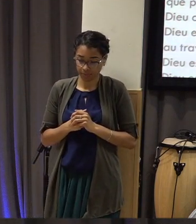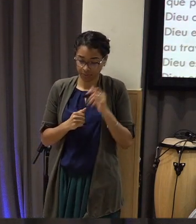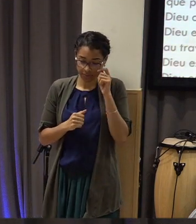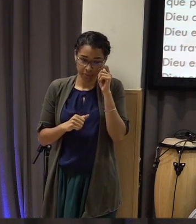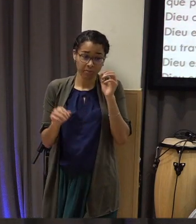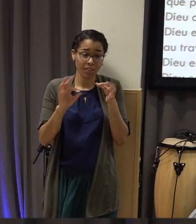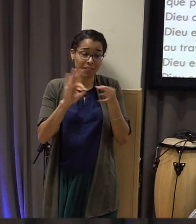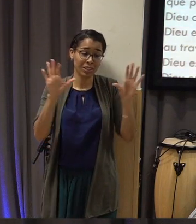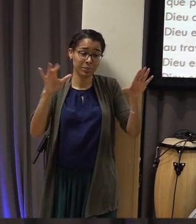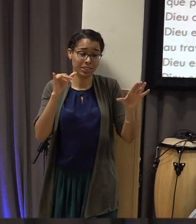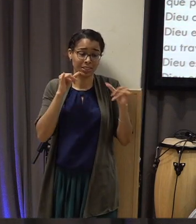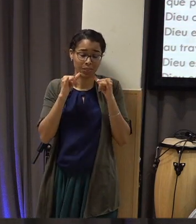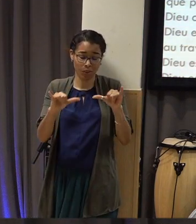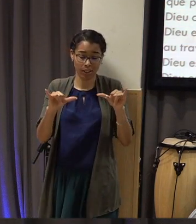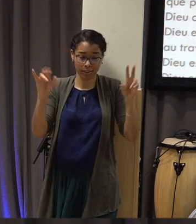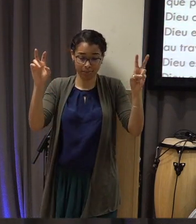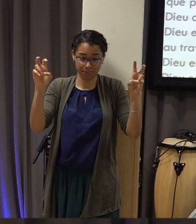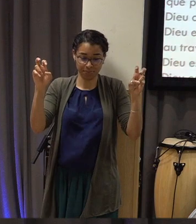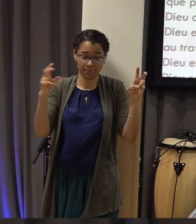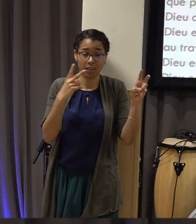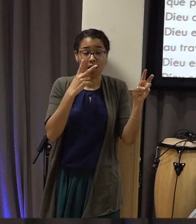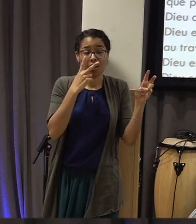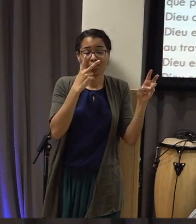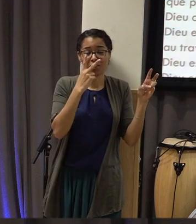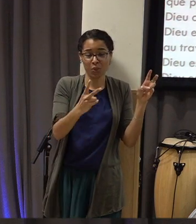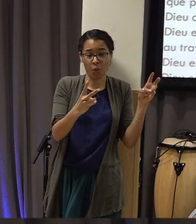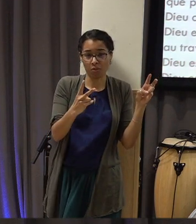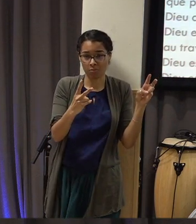dit « Dieu connaît bagage qui est lourd ».